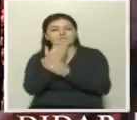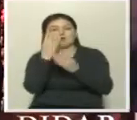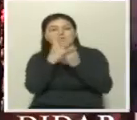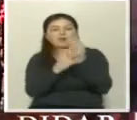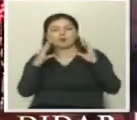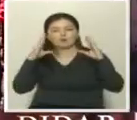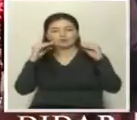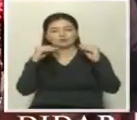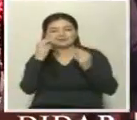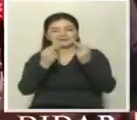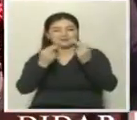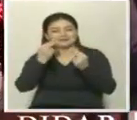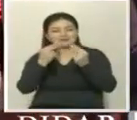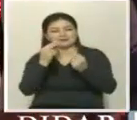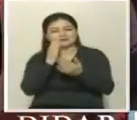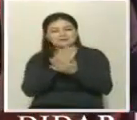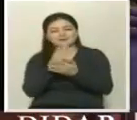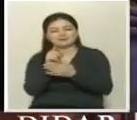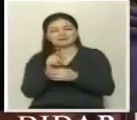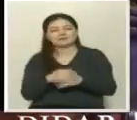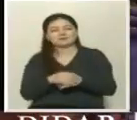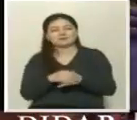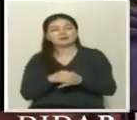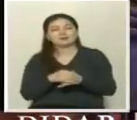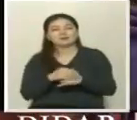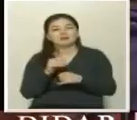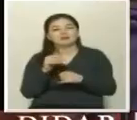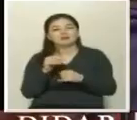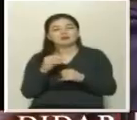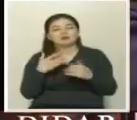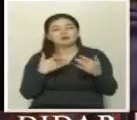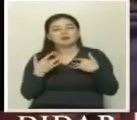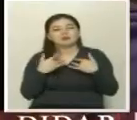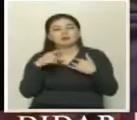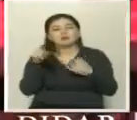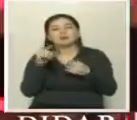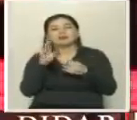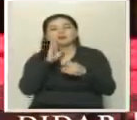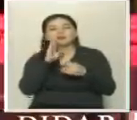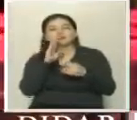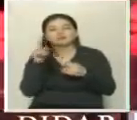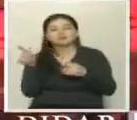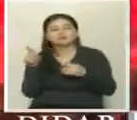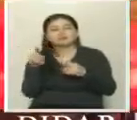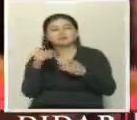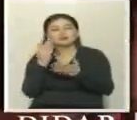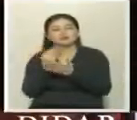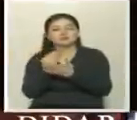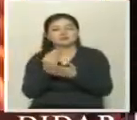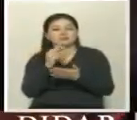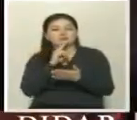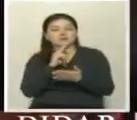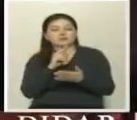бану ту штукбекова Ветеран труда выпускница академии имени жургенова 30 лет работают в областном театре кукол найти